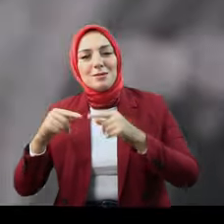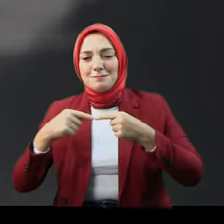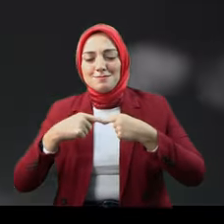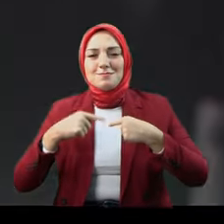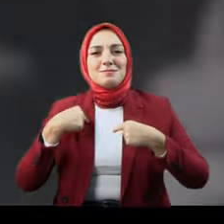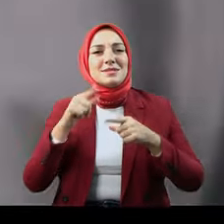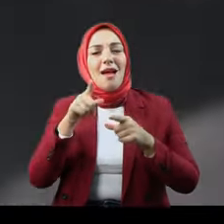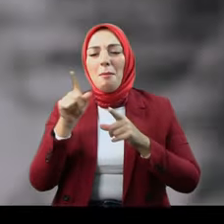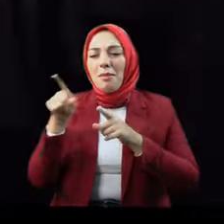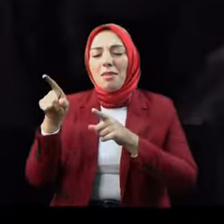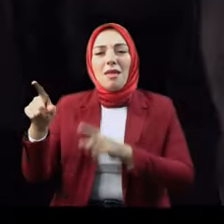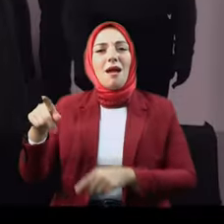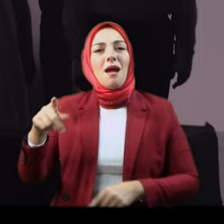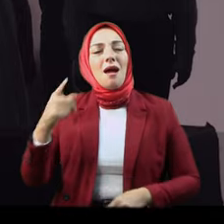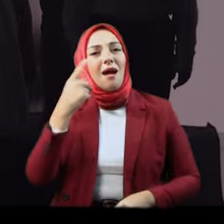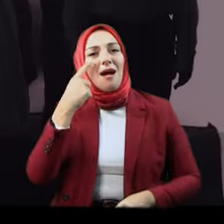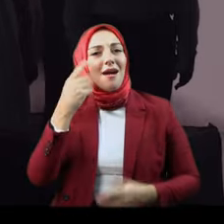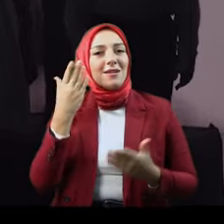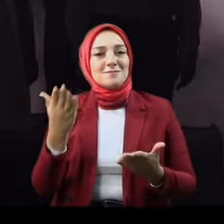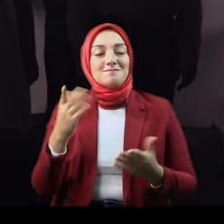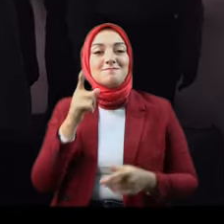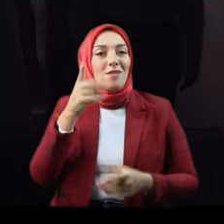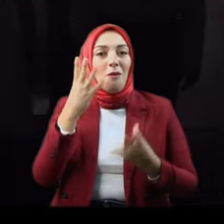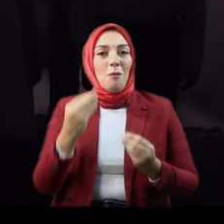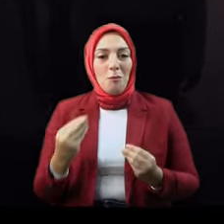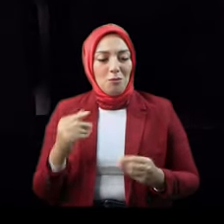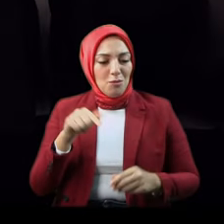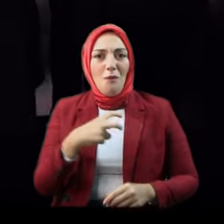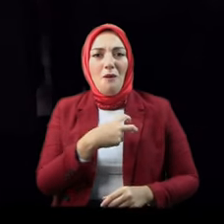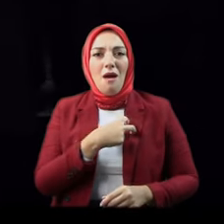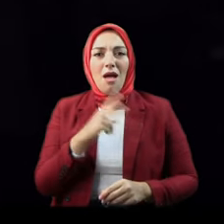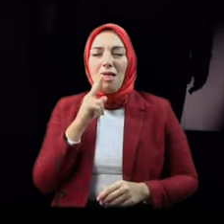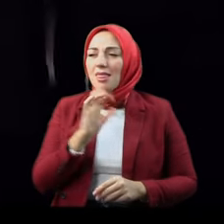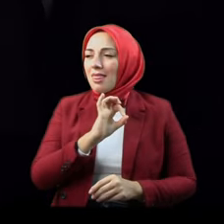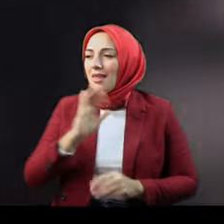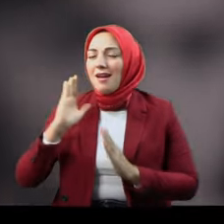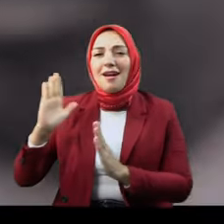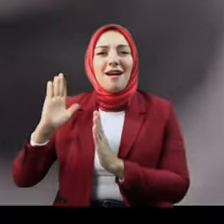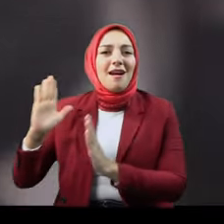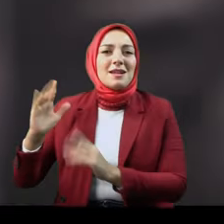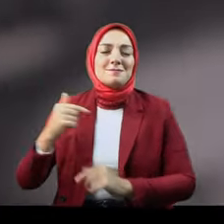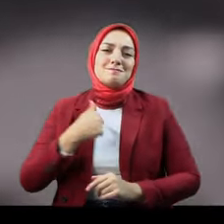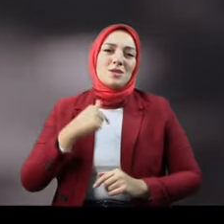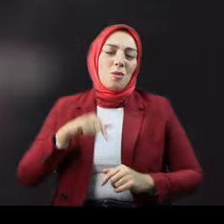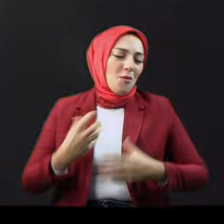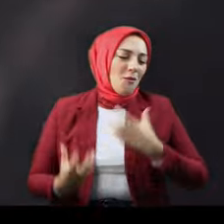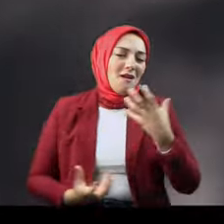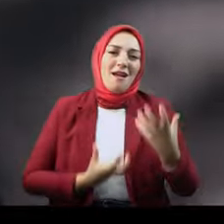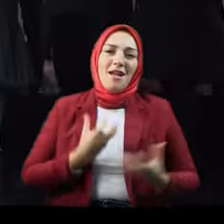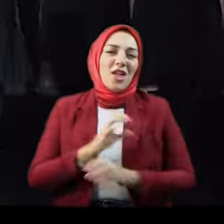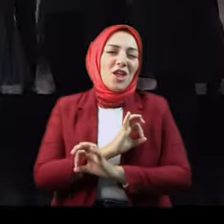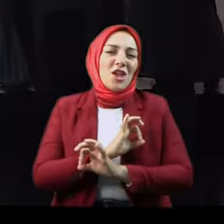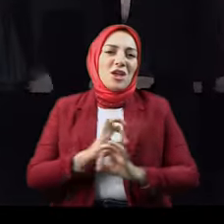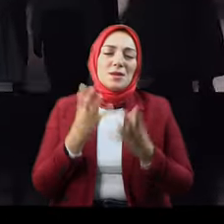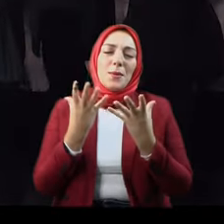yüreğimizdir Atam sana olan bu aşk ebediyete kadar Bizdeki bu yın